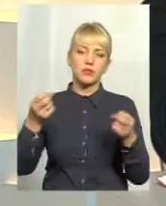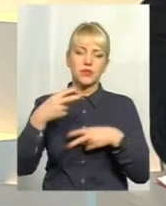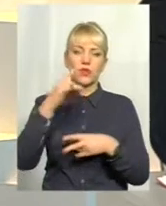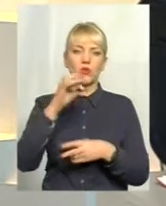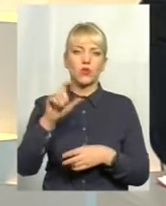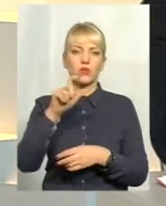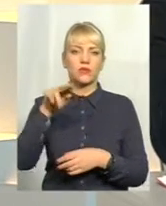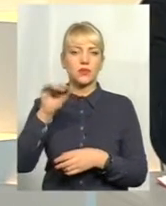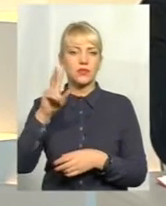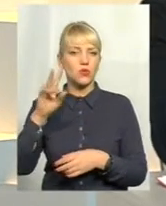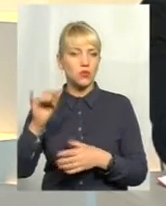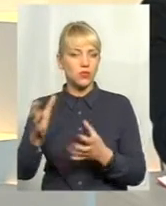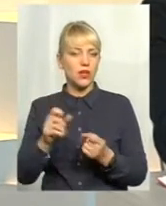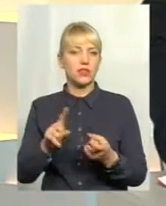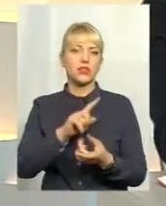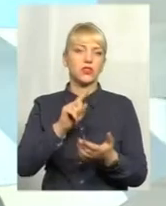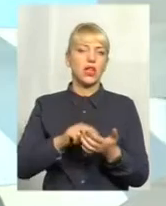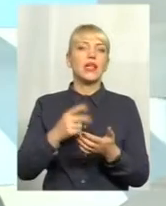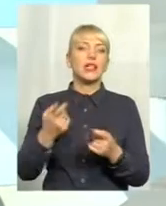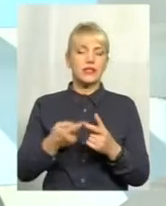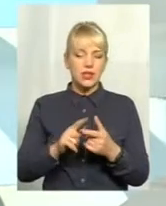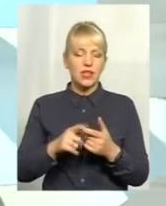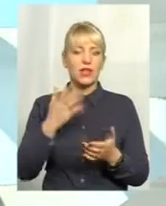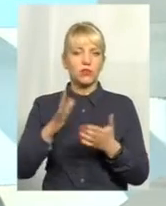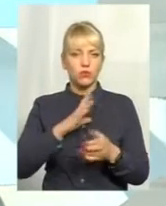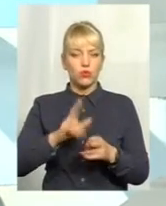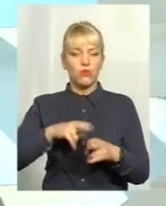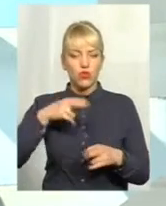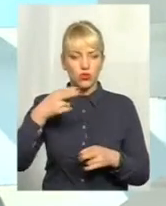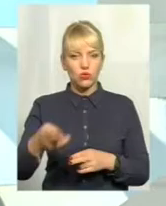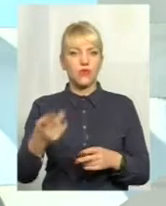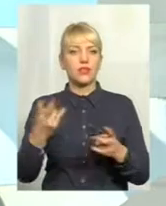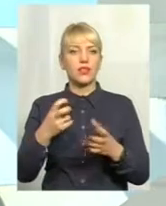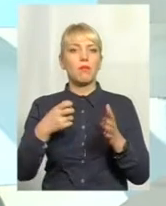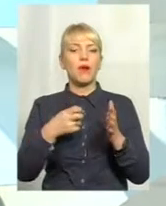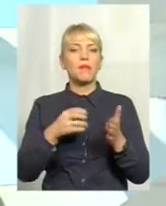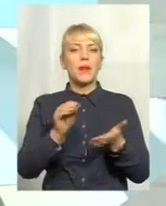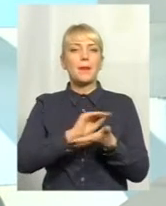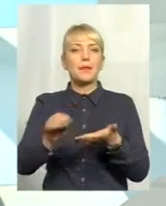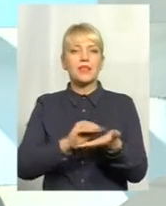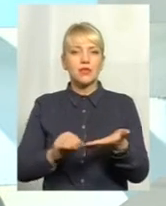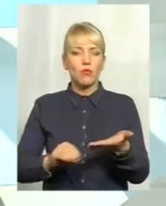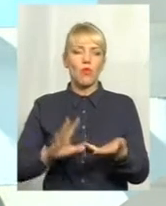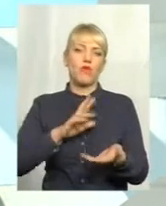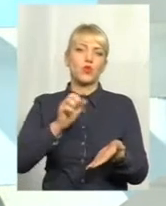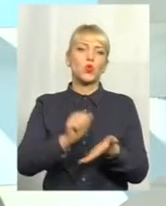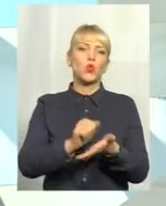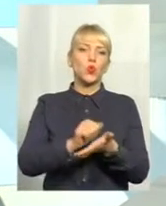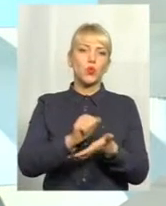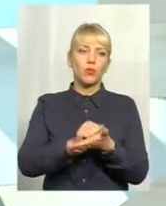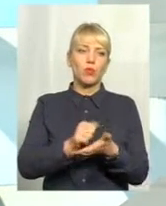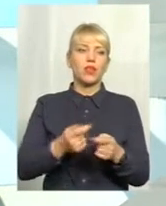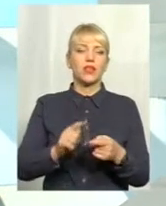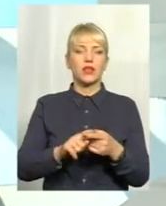потерпілої? В будь-якому випадку необхідно це письмово зафіксувати. Якщо було відшкодування, то має бути письмовий документ, як від вас прозвучало, зокрема, та